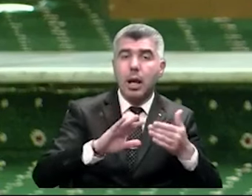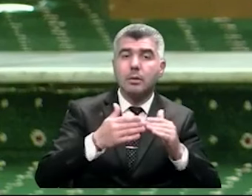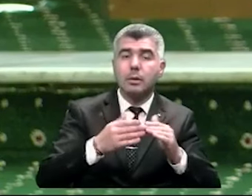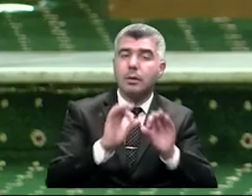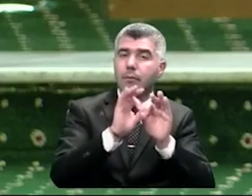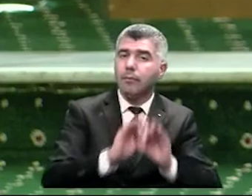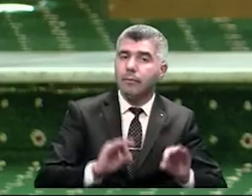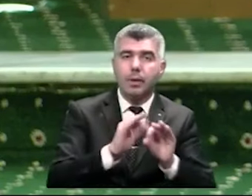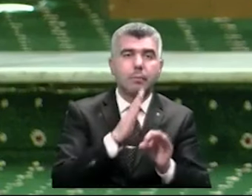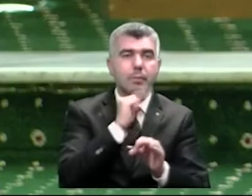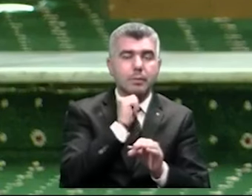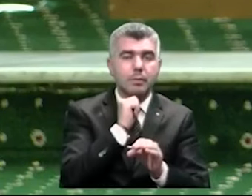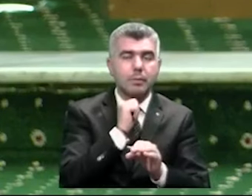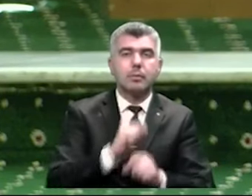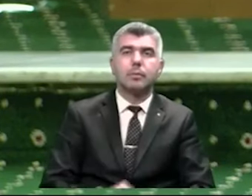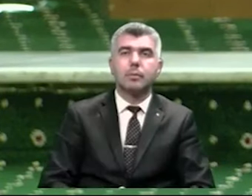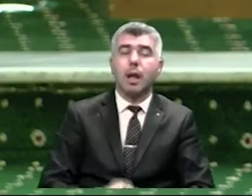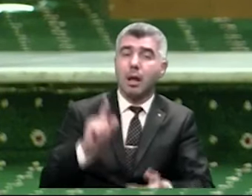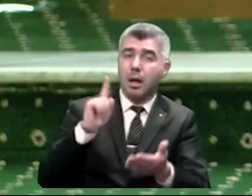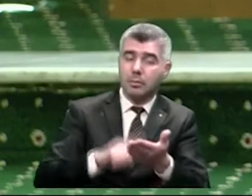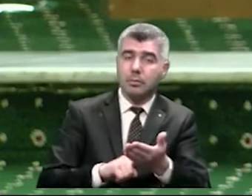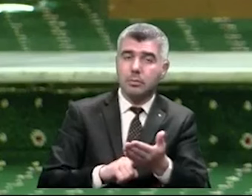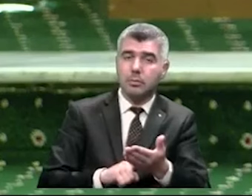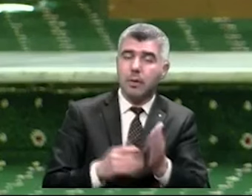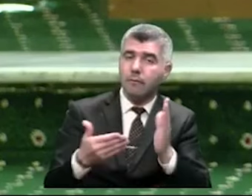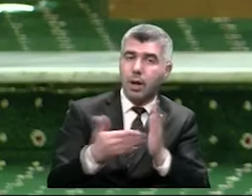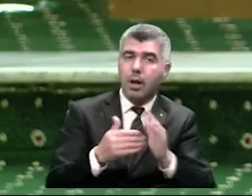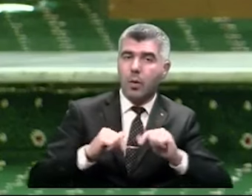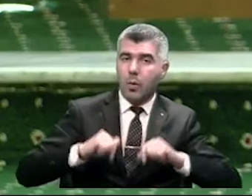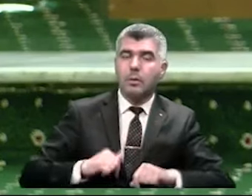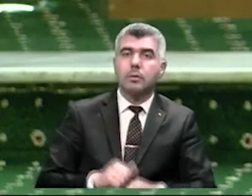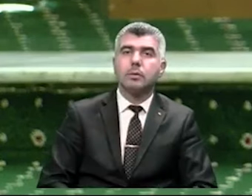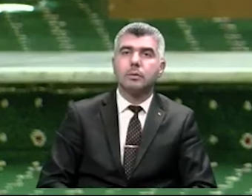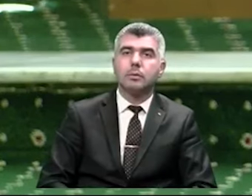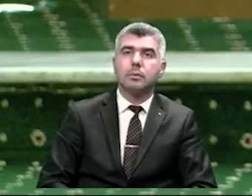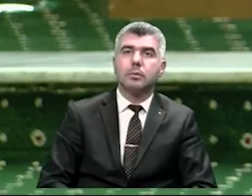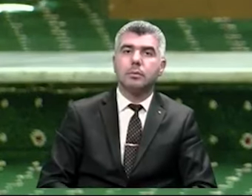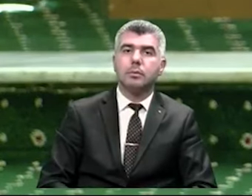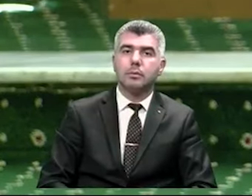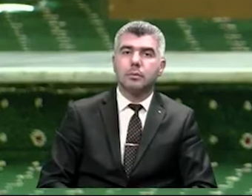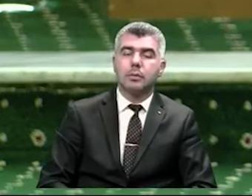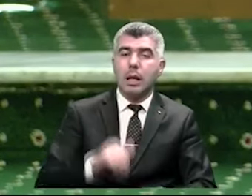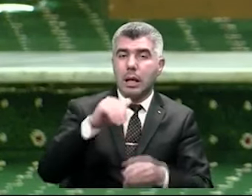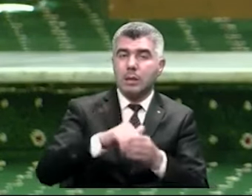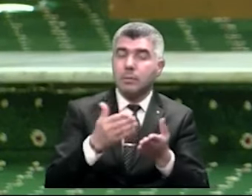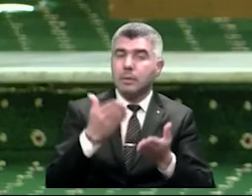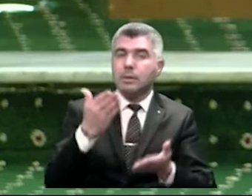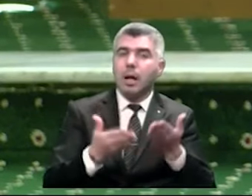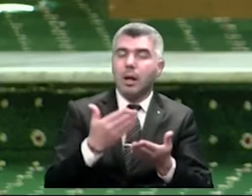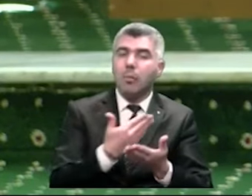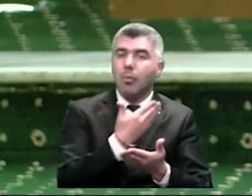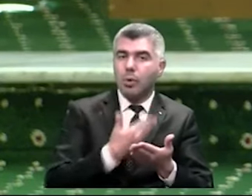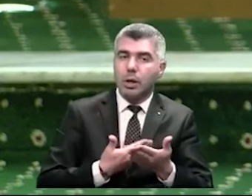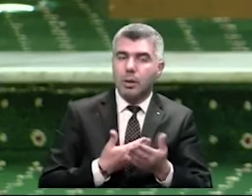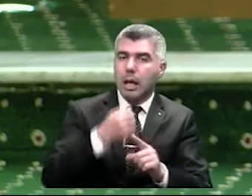متوفره في بعض المناطق اننا نؤكد لكم في الاخير السيد الوزير المحترم ان الفريق الاستقلال مجلس المستشار ليس